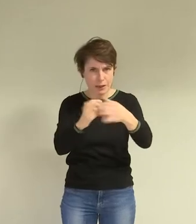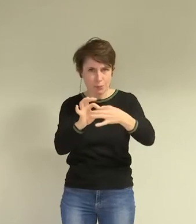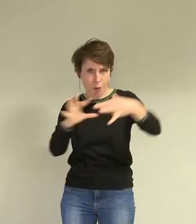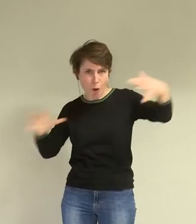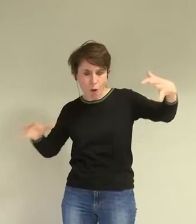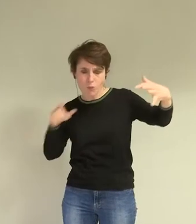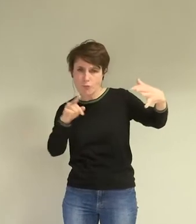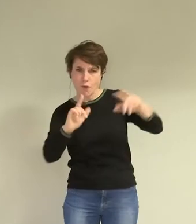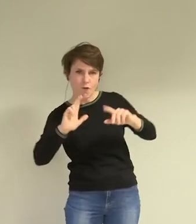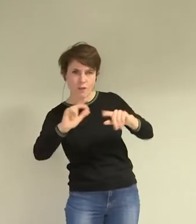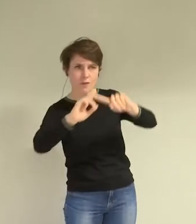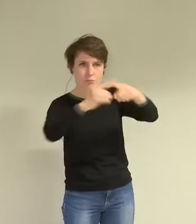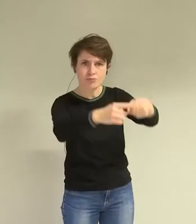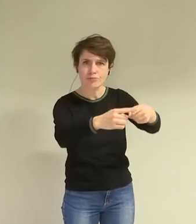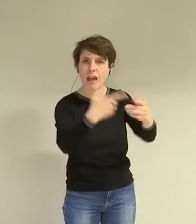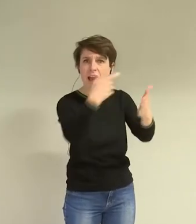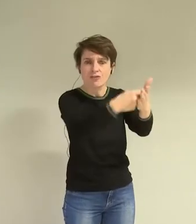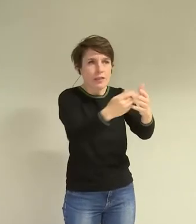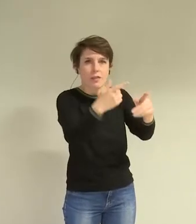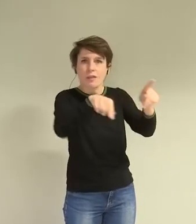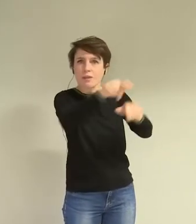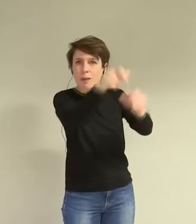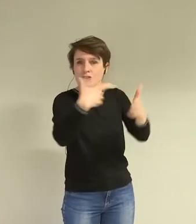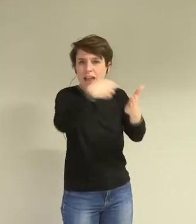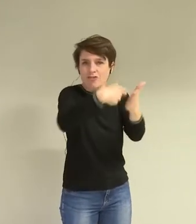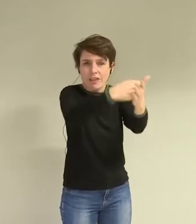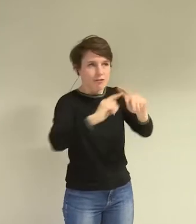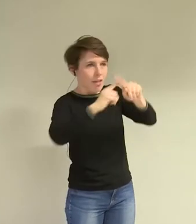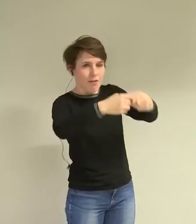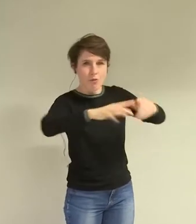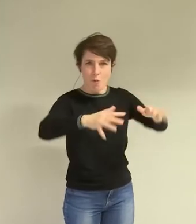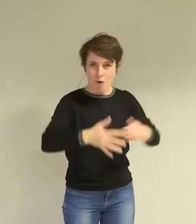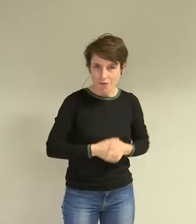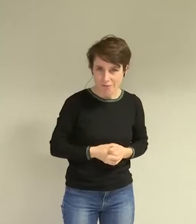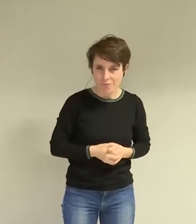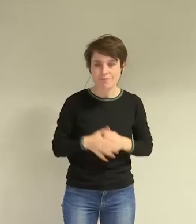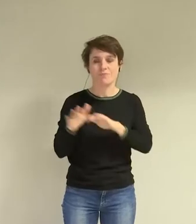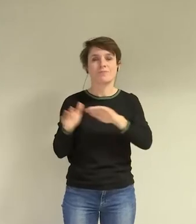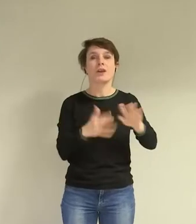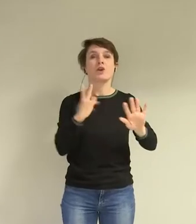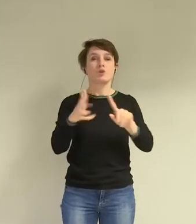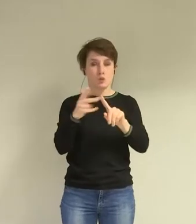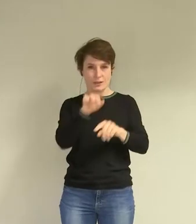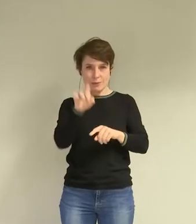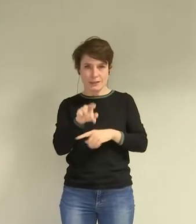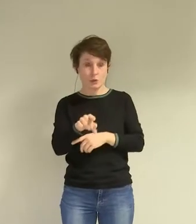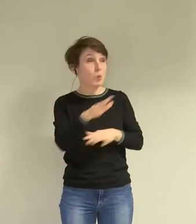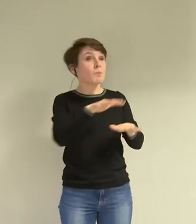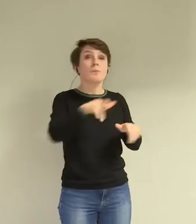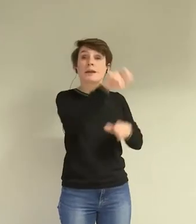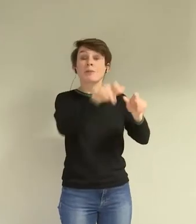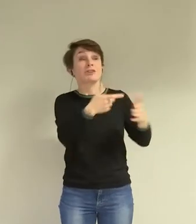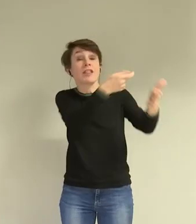troisièmement comme nous osons imaginer que vous disposez d'une stratégie d'identification et d' approche de ses acheteurs potentiels